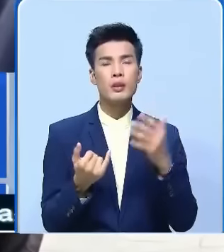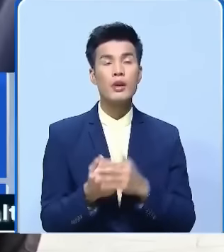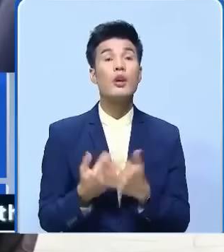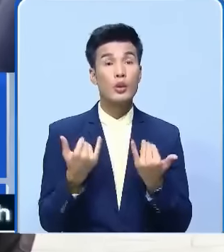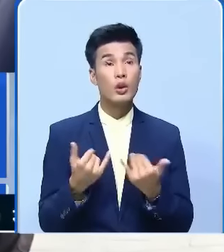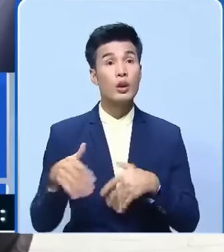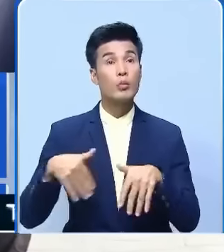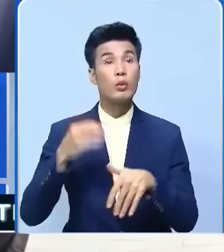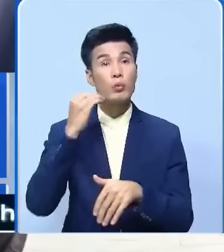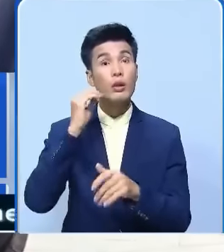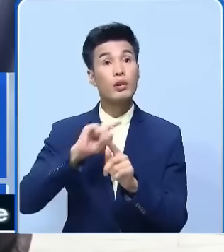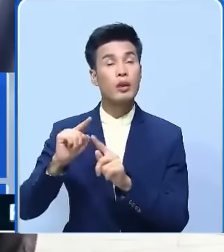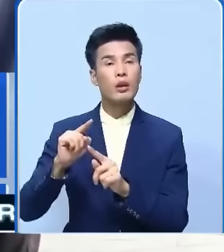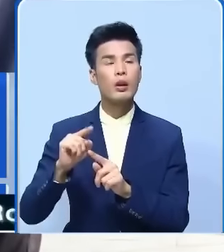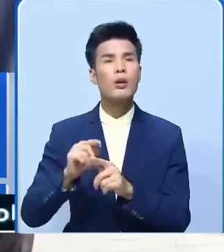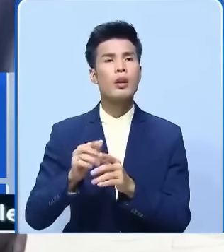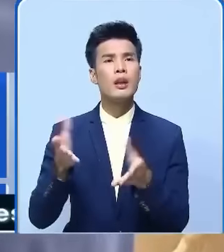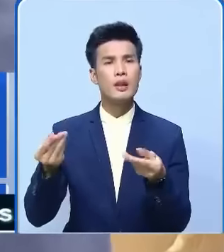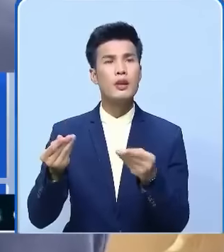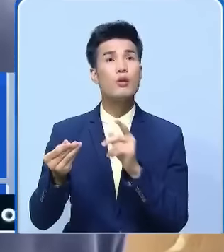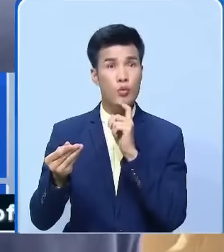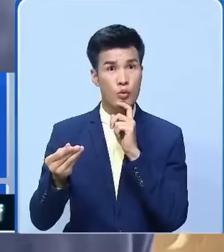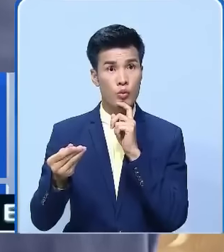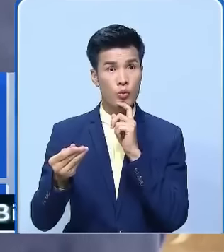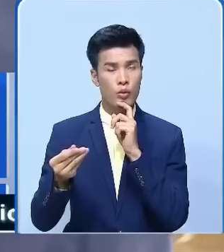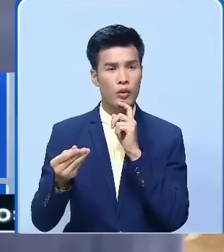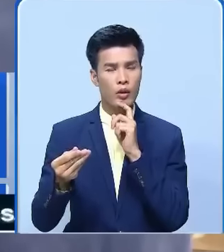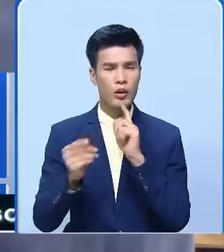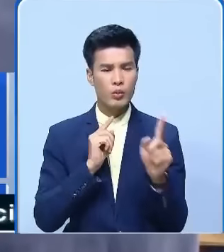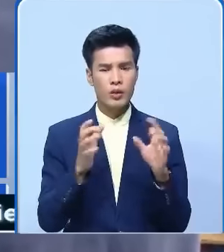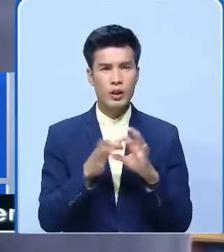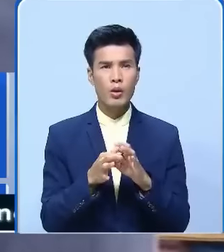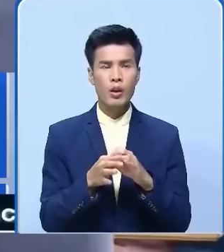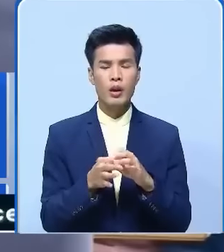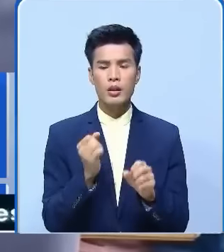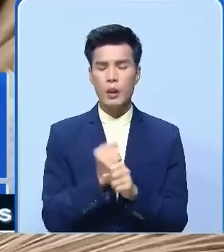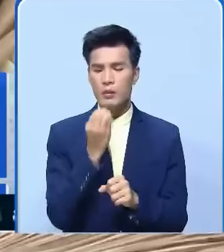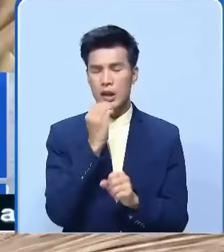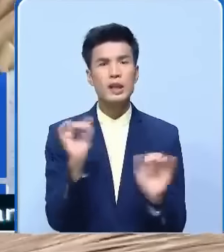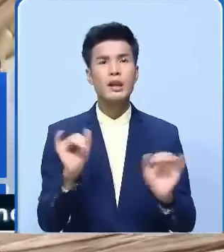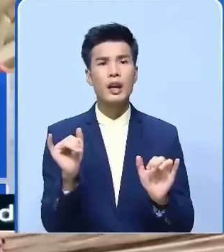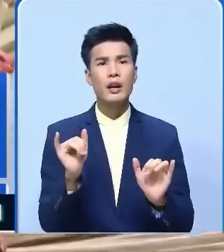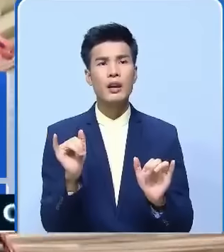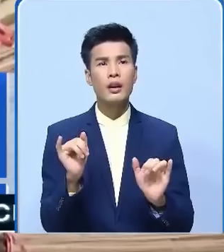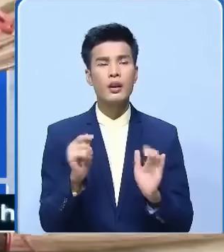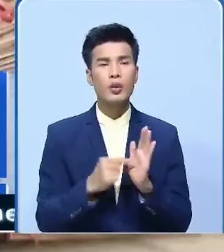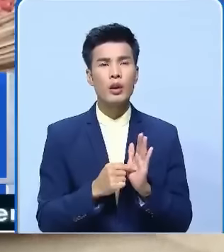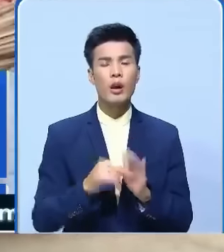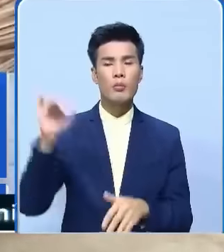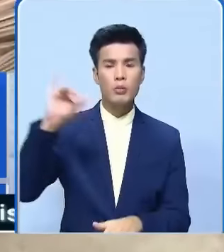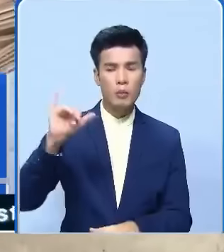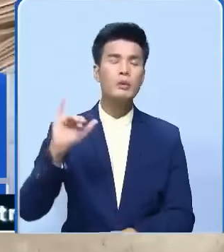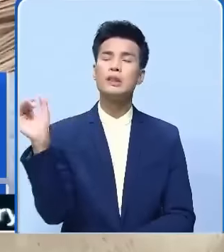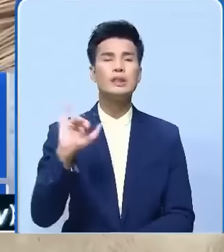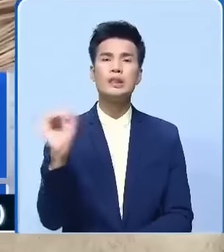ตอนนี้ในหมู่บ้านต่างยังเต็มไปด้วยดินโคลนอยู่เขายังไม่พูดถึงเรื่องหุงหาอาหารกัน ไ อ้พวกแบบซอสปรุงอาหารอะ